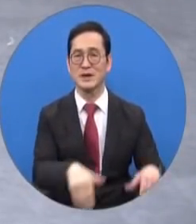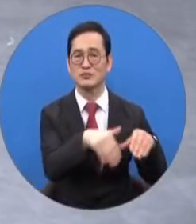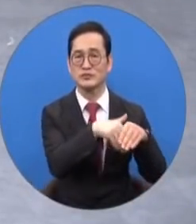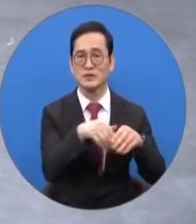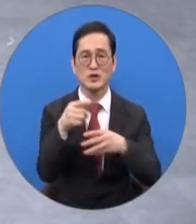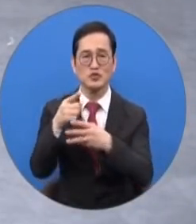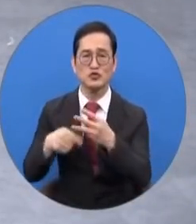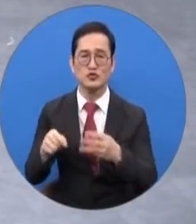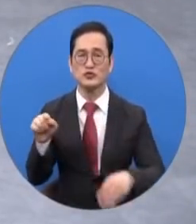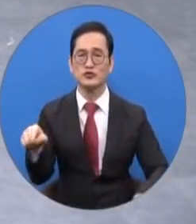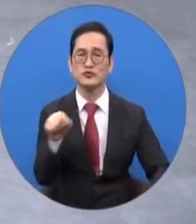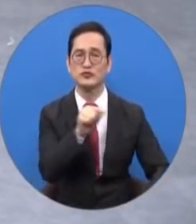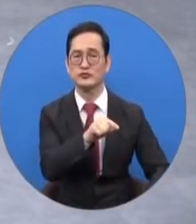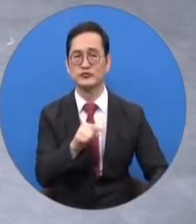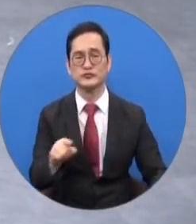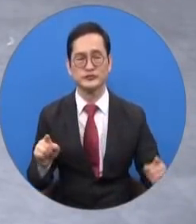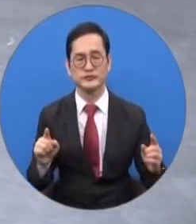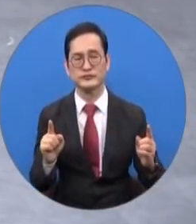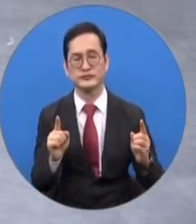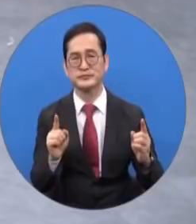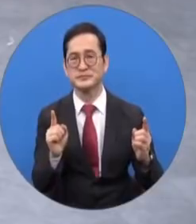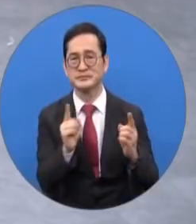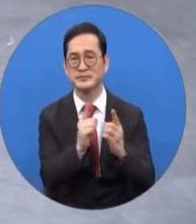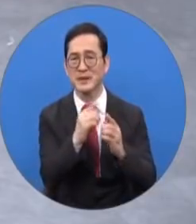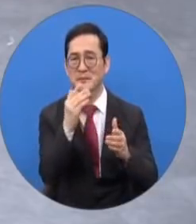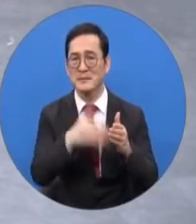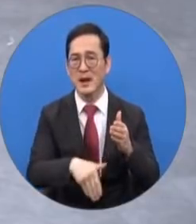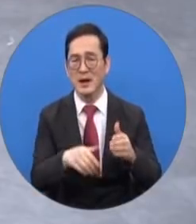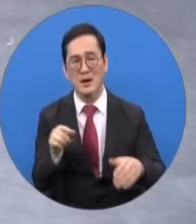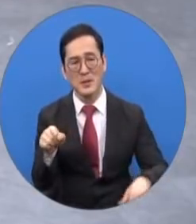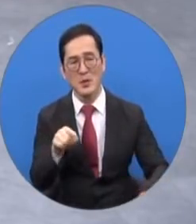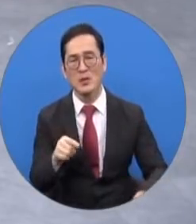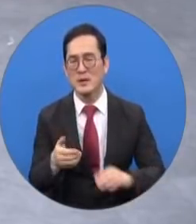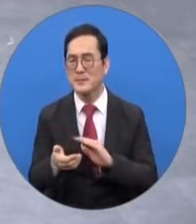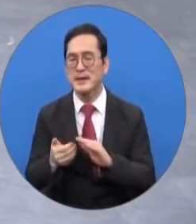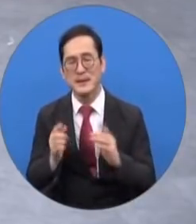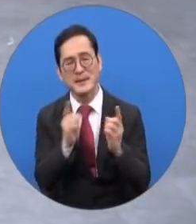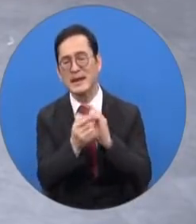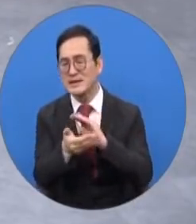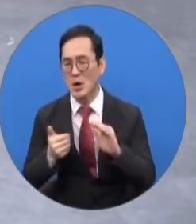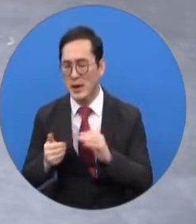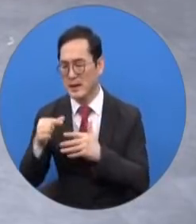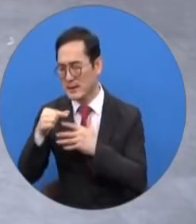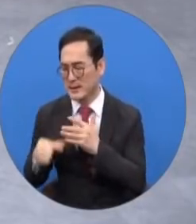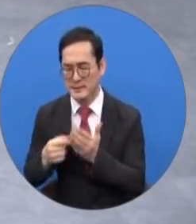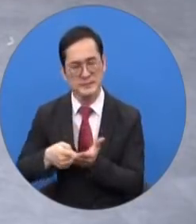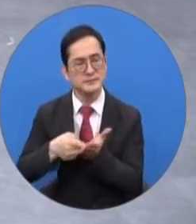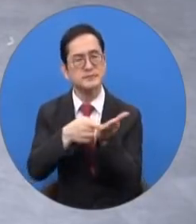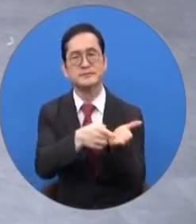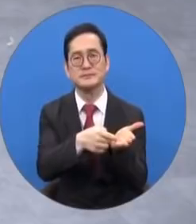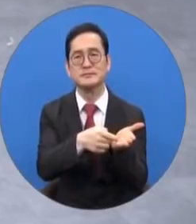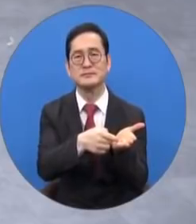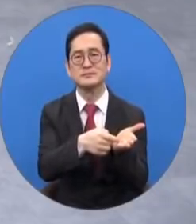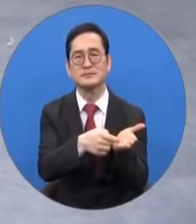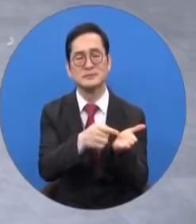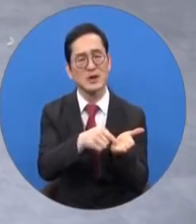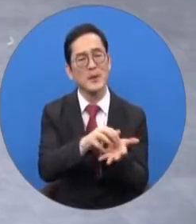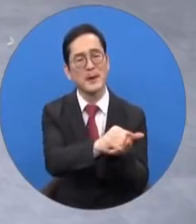알박기 사면 거래, 뭐 모든 의견마다 다 충돌. 뭐